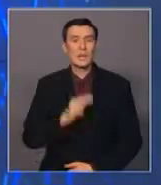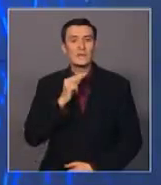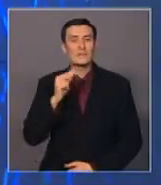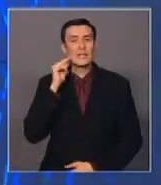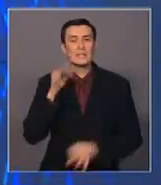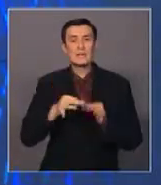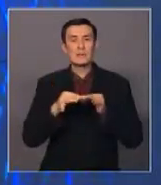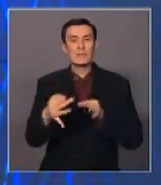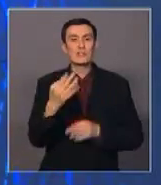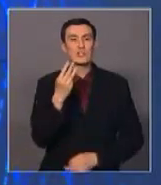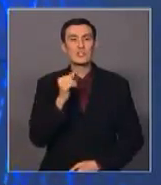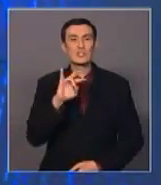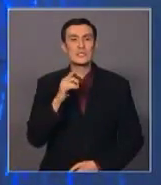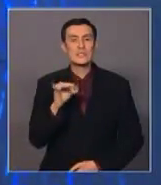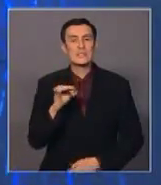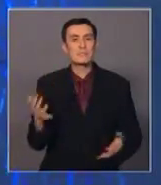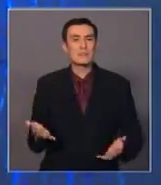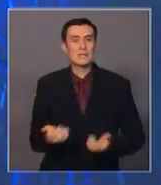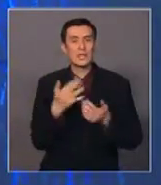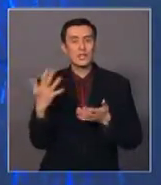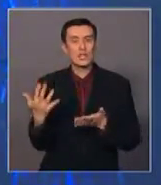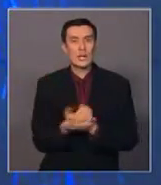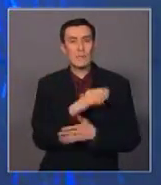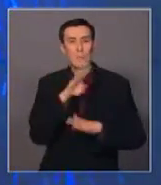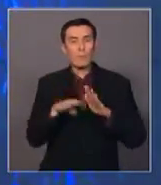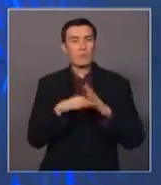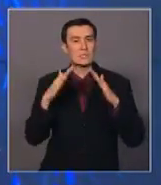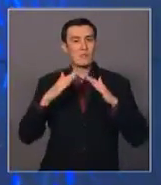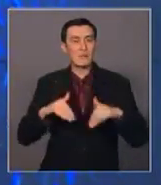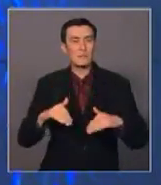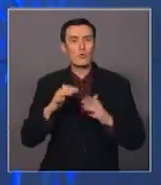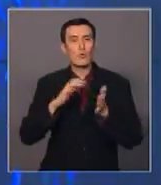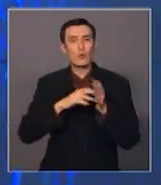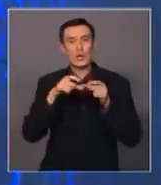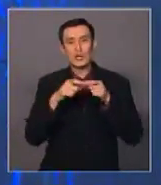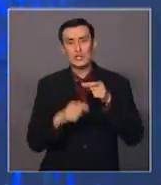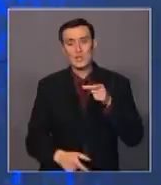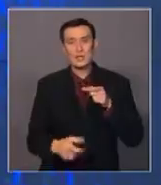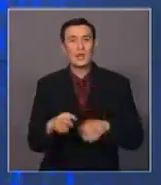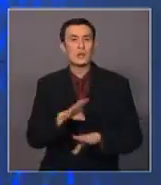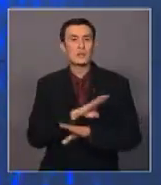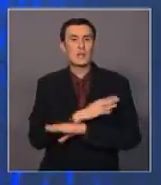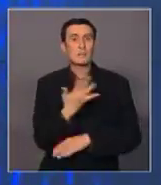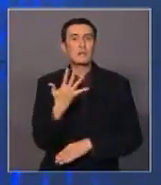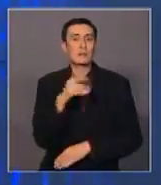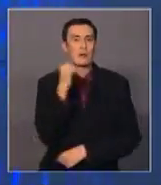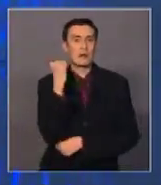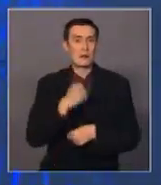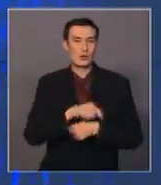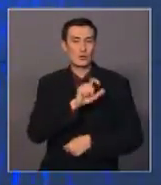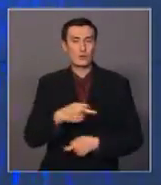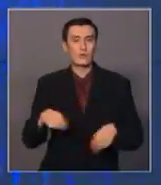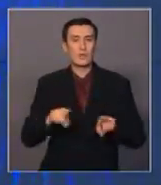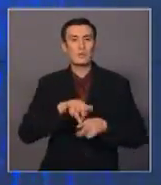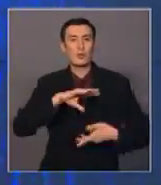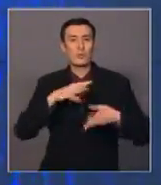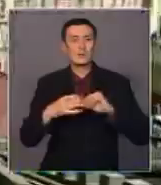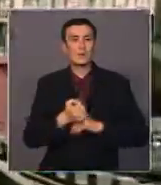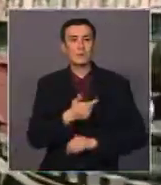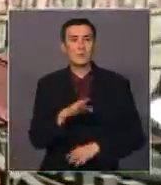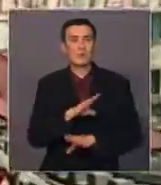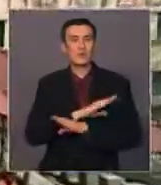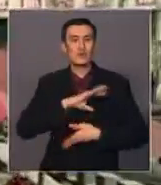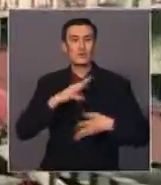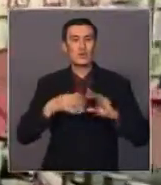китайской провинции шаньси и спасатели нашли под завалами в угля шахты тела еще пятерых горняков таким образом число погибших